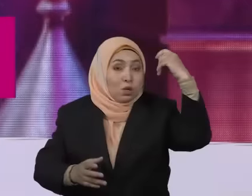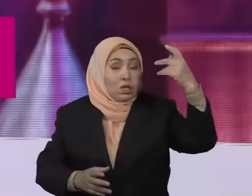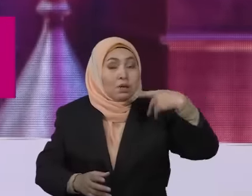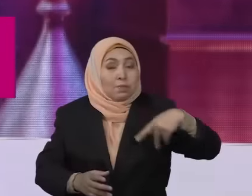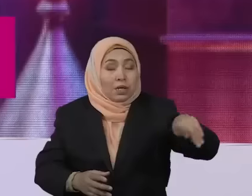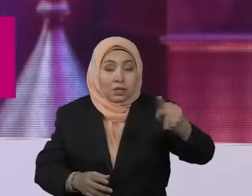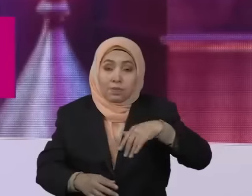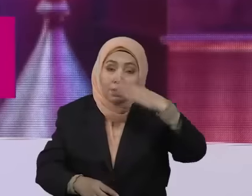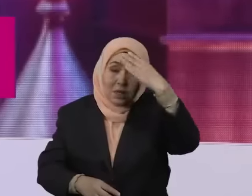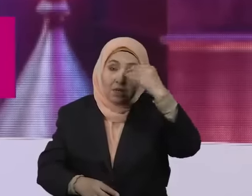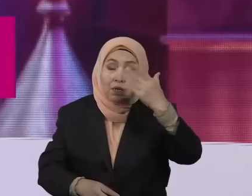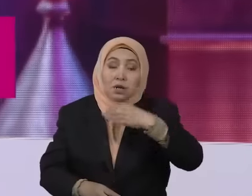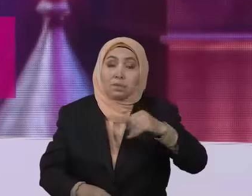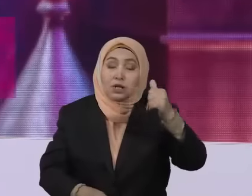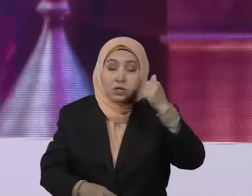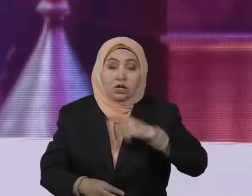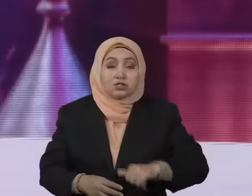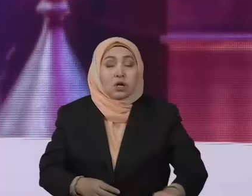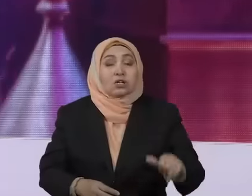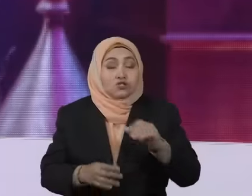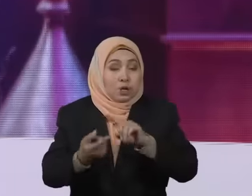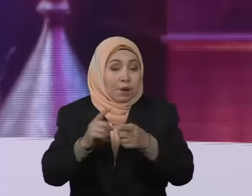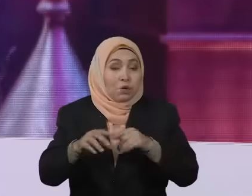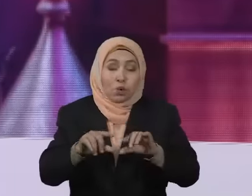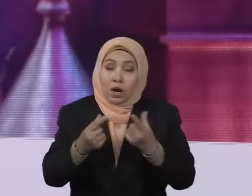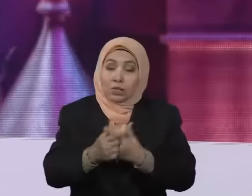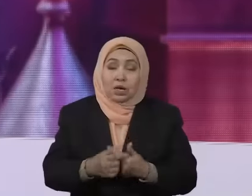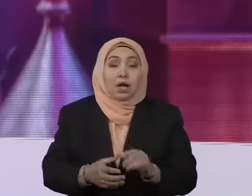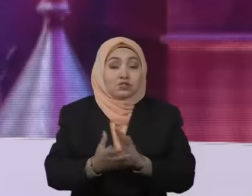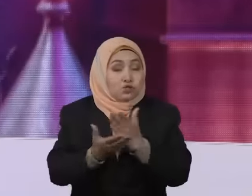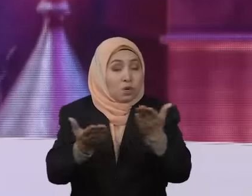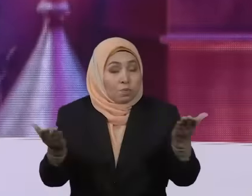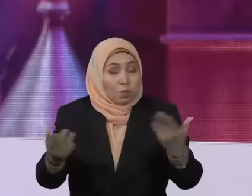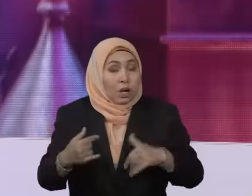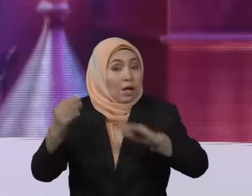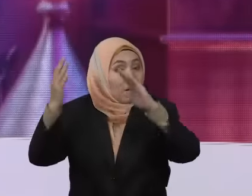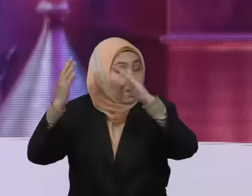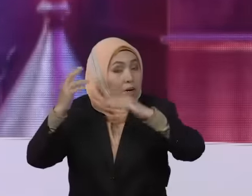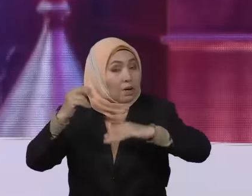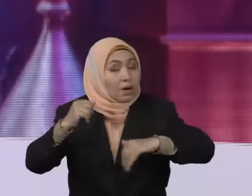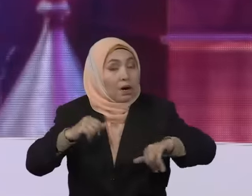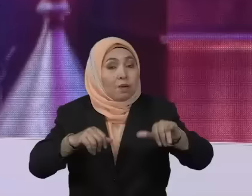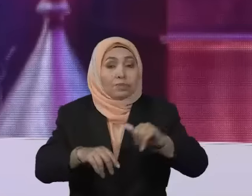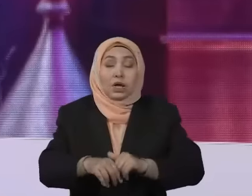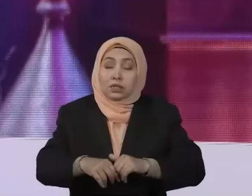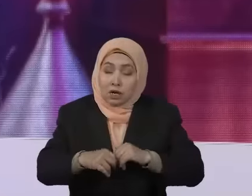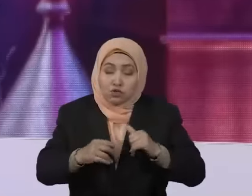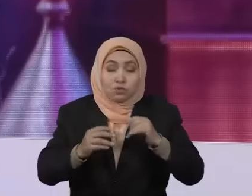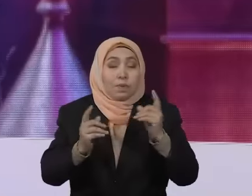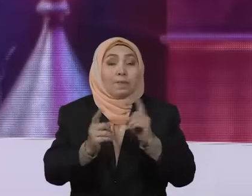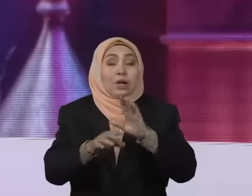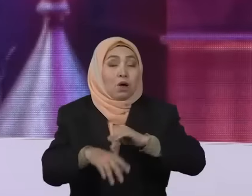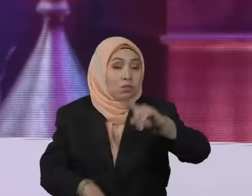puan-puan, muslimin dan muslimat, sahabat-sahabat Al-Quran yang dikasihi di rahmat Allah Subhanahu Wa Taala. Moga-moga terus dikurniakan Allah Subhanahu Wa